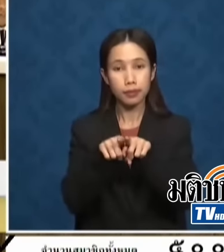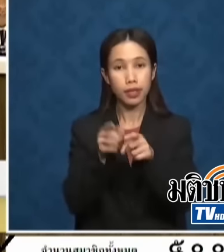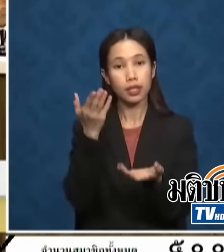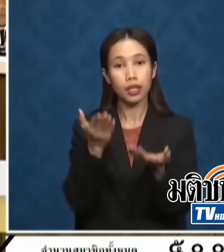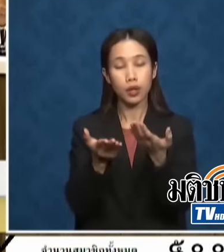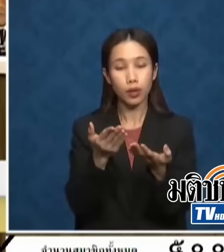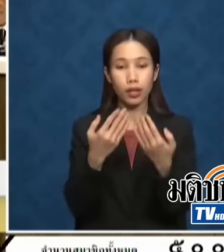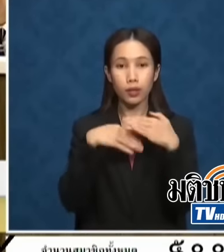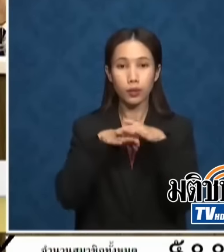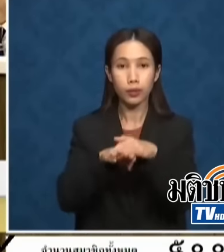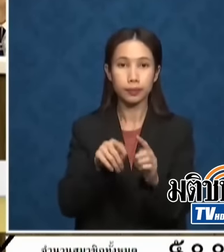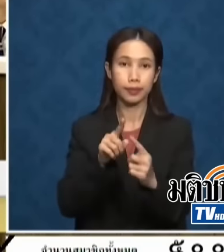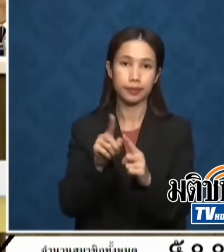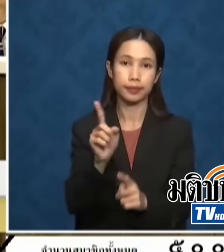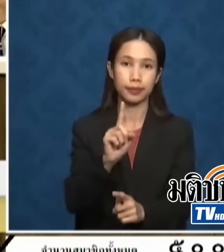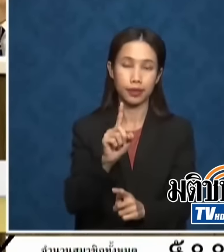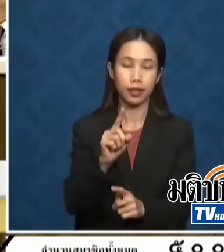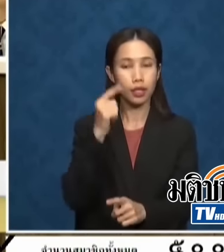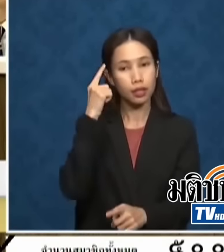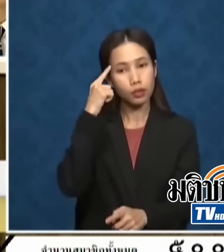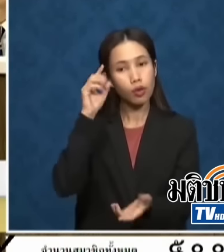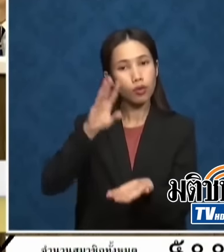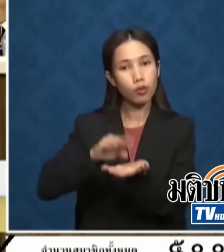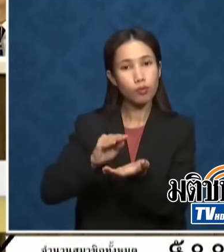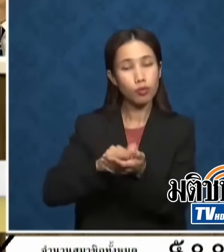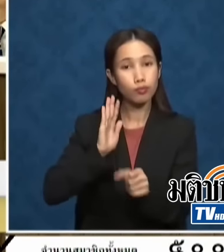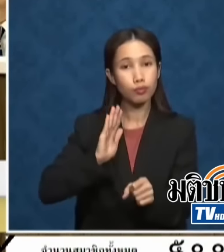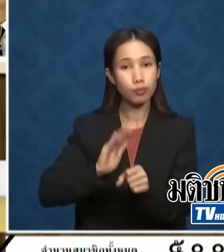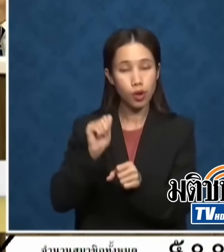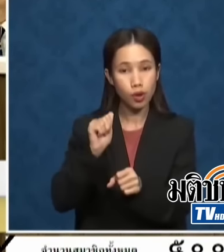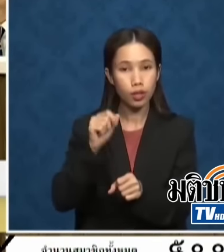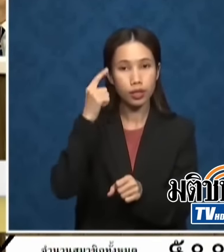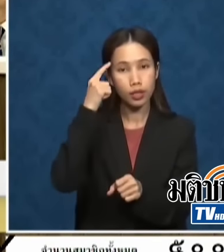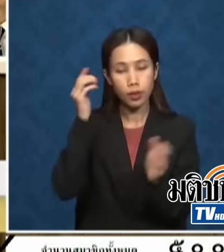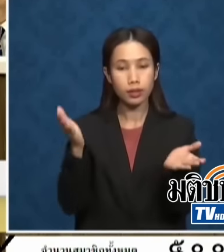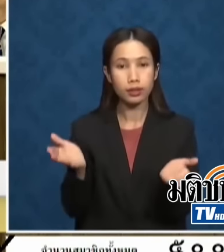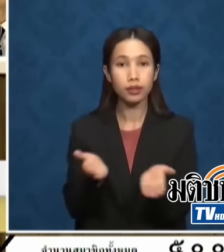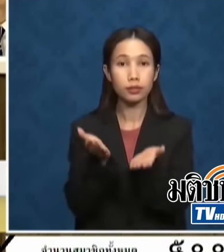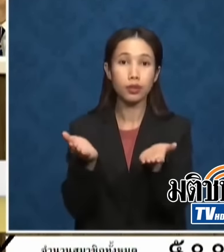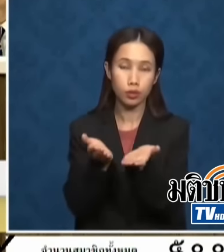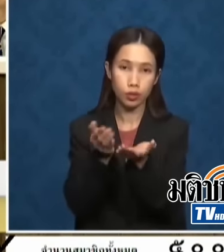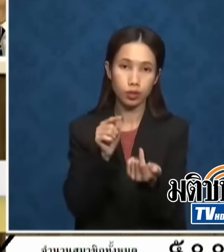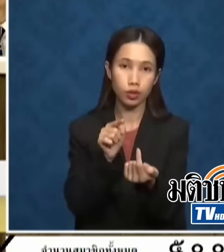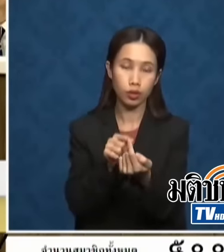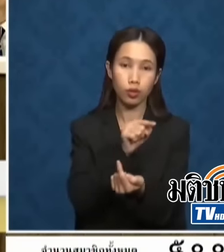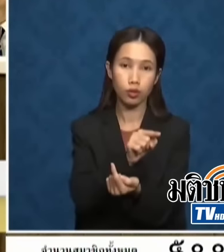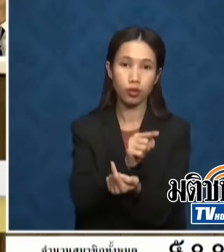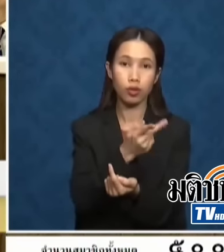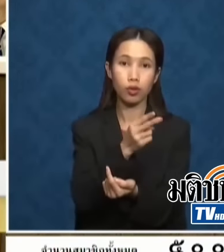มกันอย่างไรเพียงพอหรือไม่ที่เราจะสนับสนุนร่างของคณะรัฐม